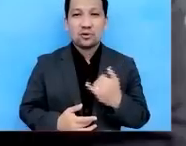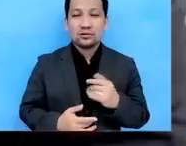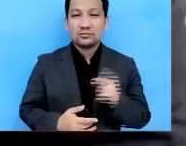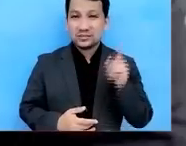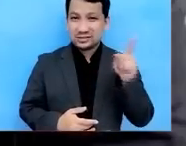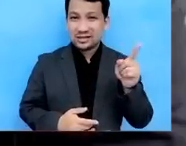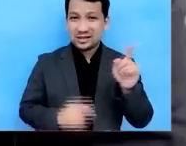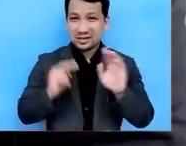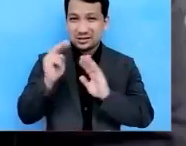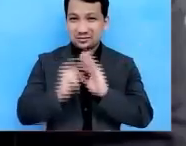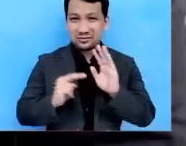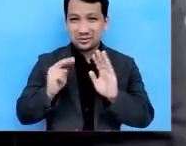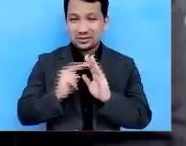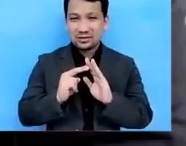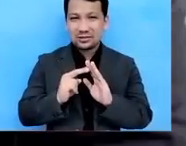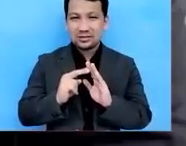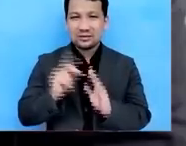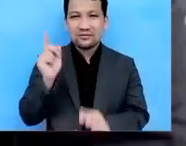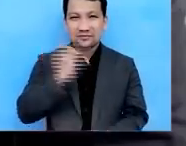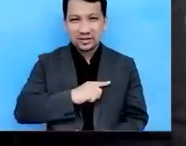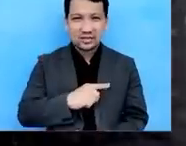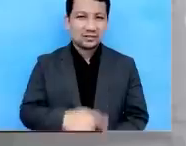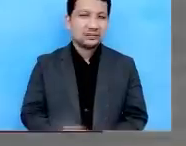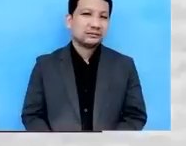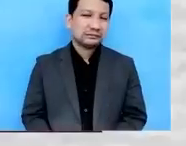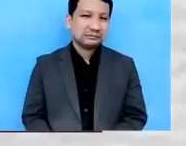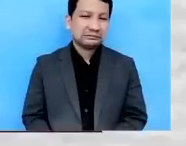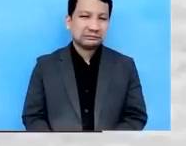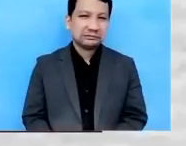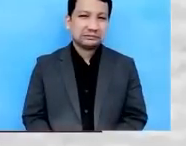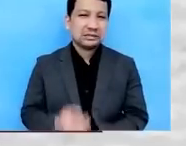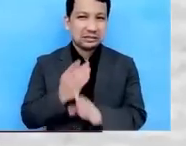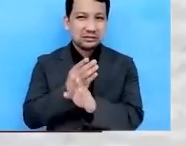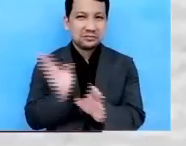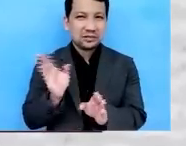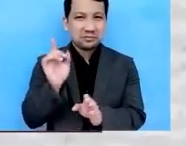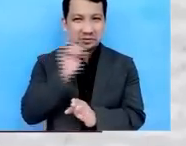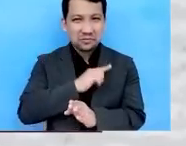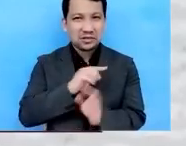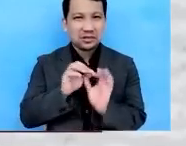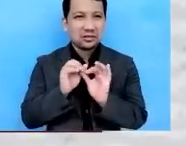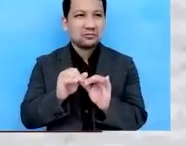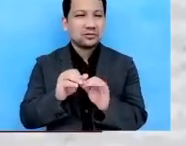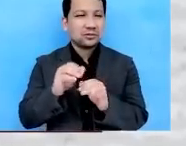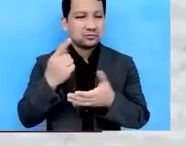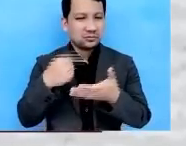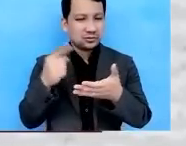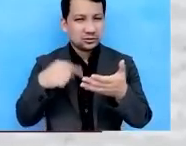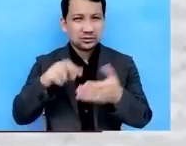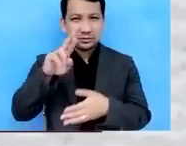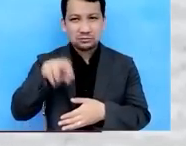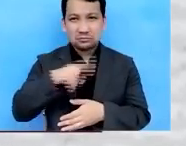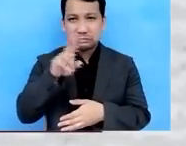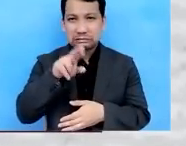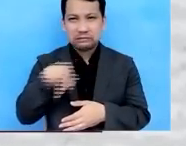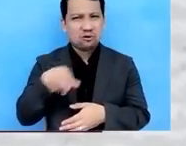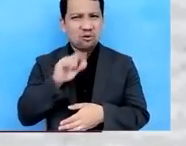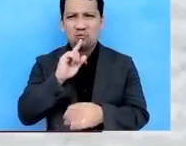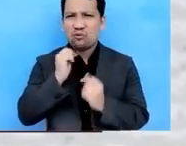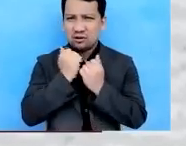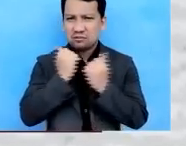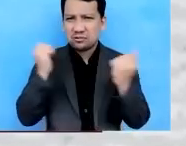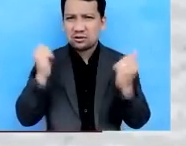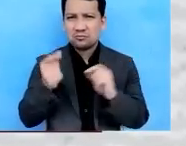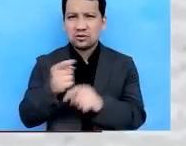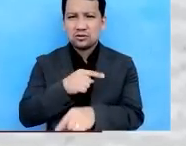na ito ay misleading at hindi totoo. Sa pagsusuri ng Facts First PH at ng Rappler, walang gantong anunsyo mula